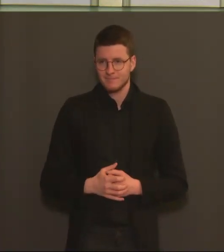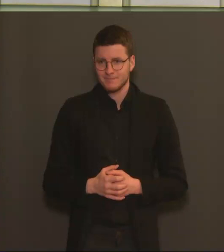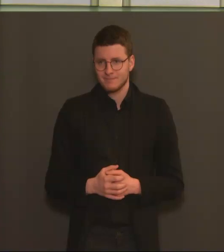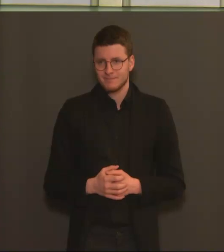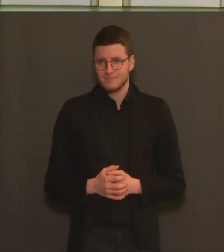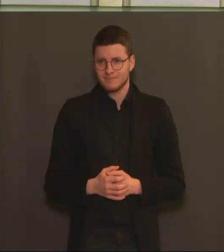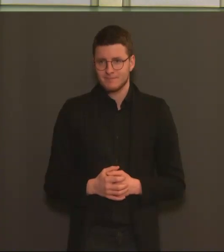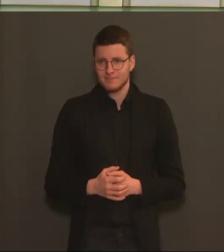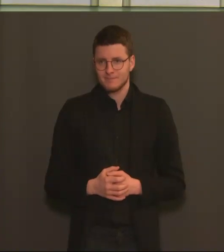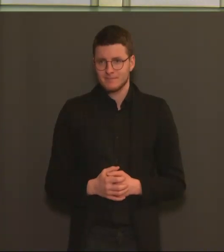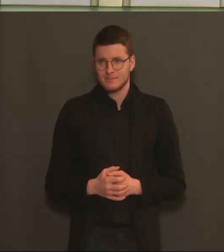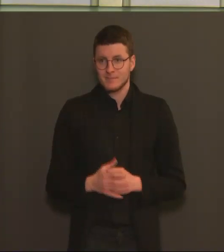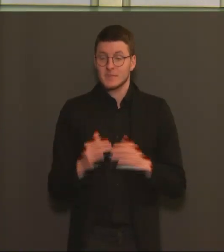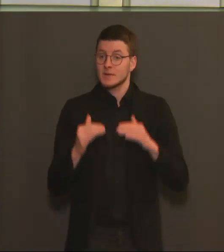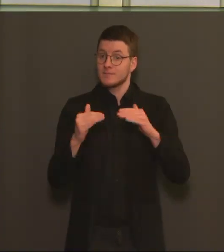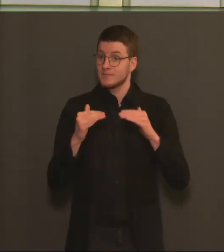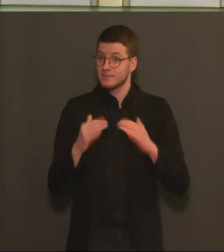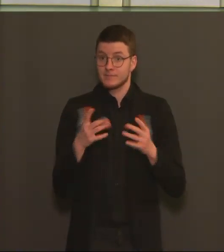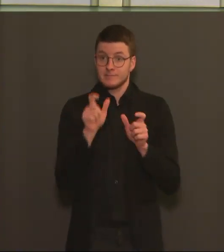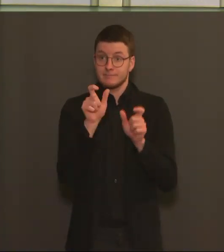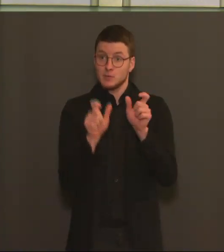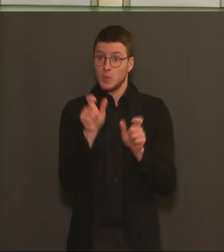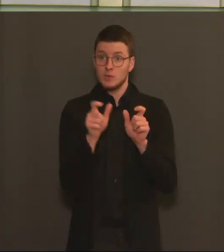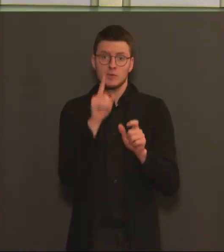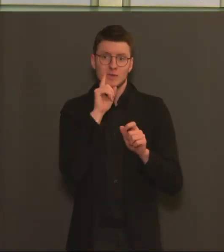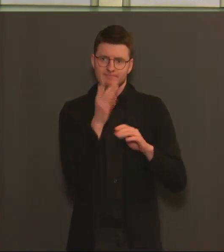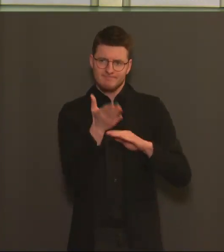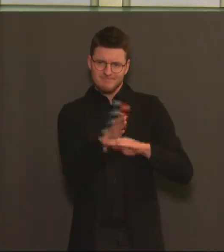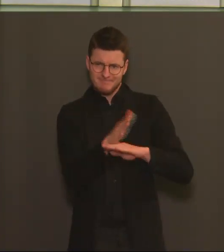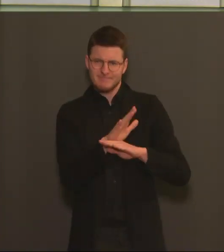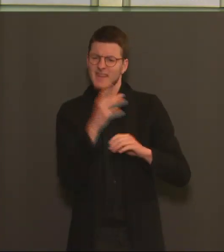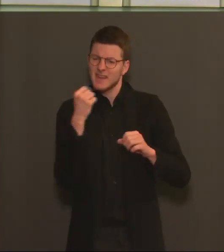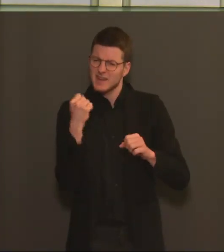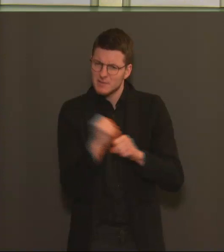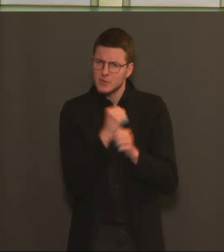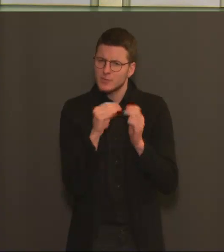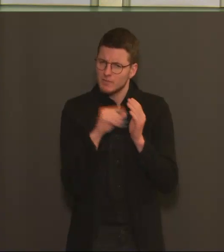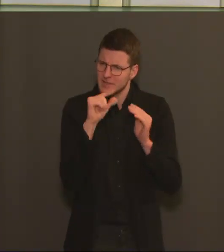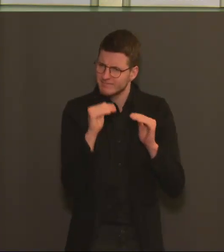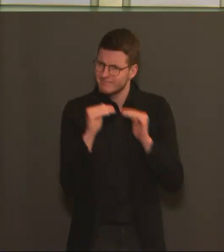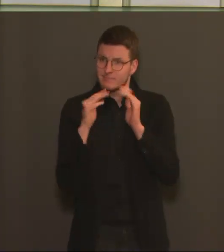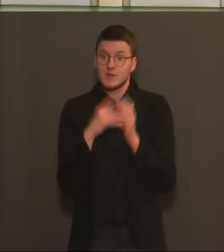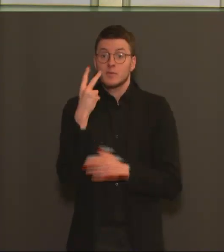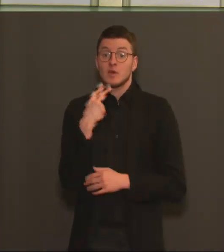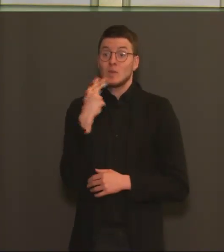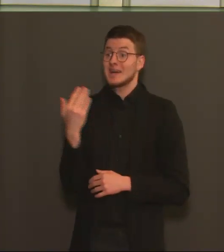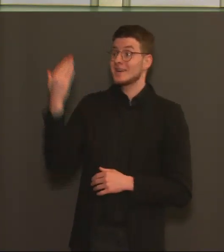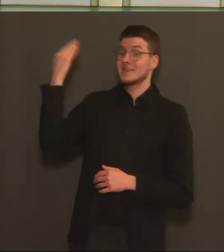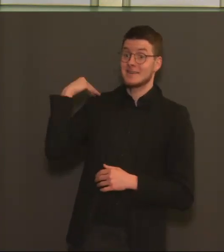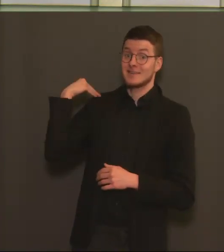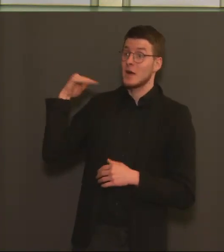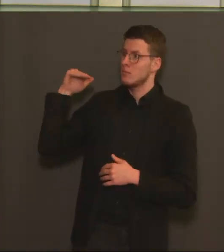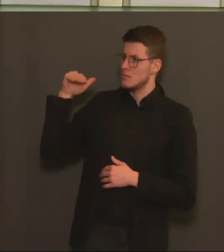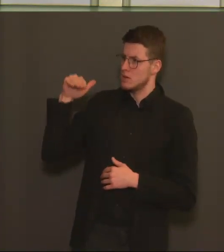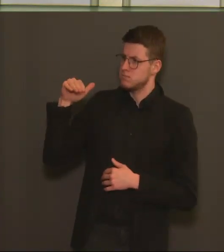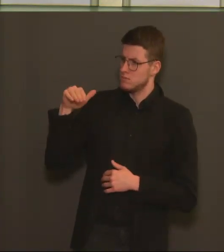Ook het aantal overlijdens stijgt jammer genoeg nog licht door na ruim 2 weken van dalingen. Dit